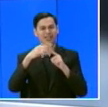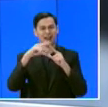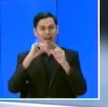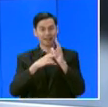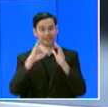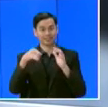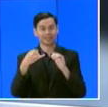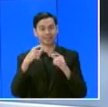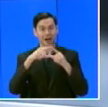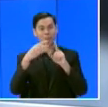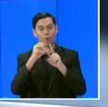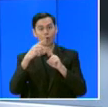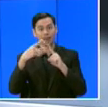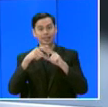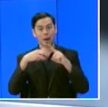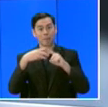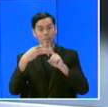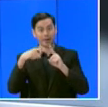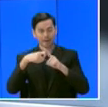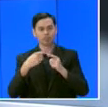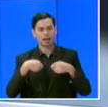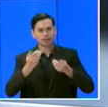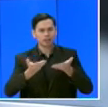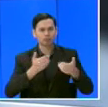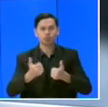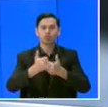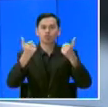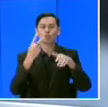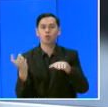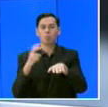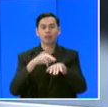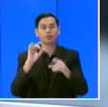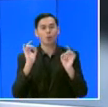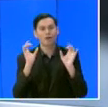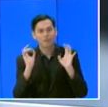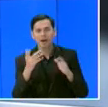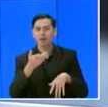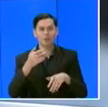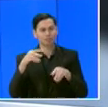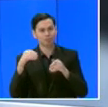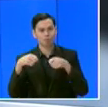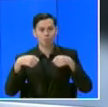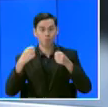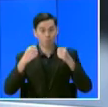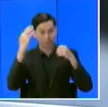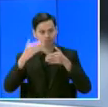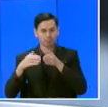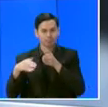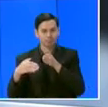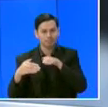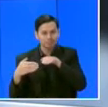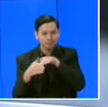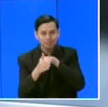Trans Jabodetabek kini memberikan fasilitas premium kepada penumpang seperti Wi-Fi gratis serta pengawalan for